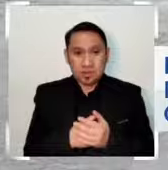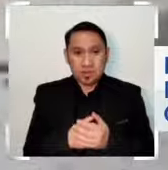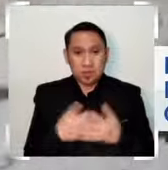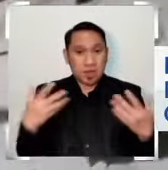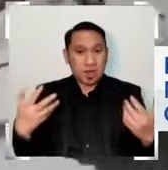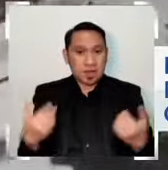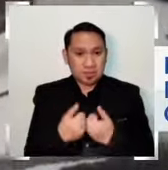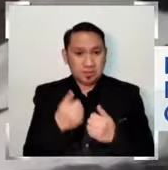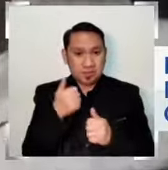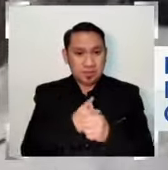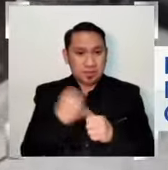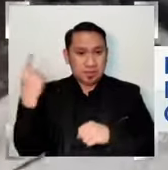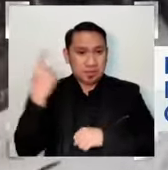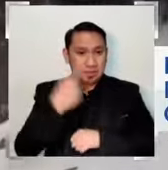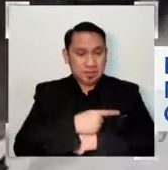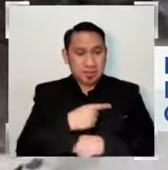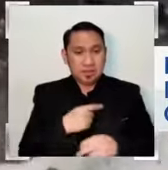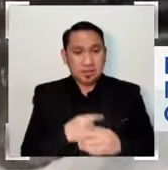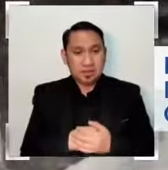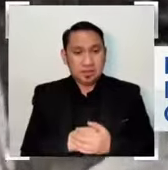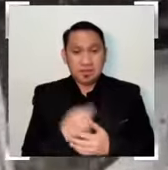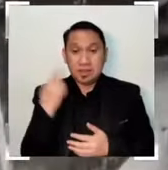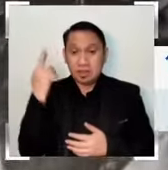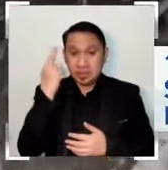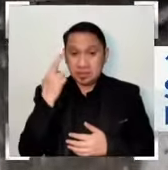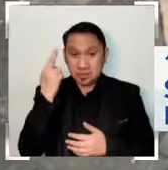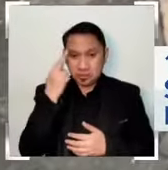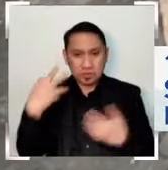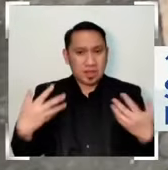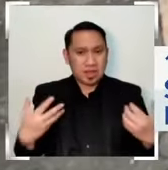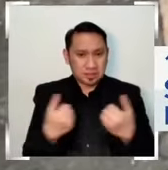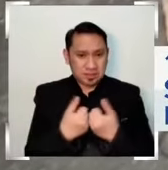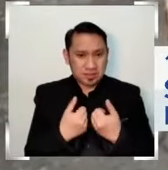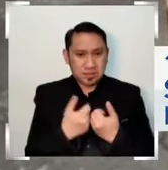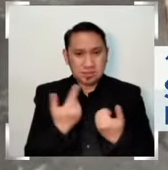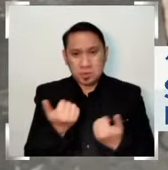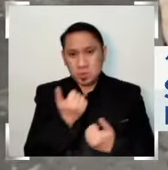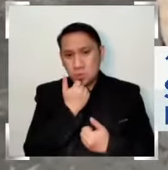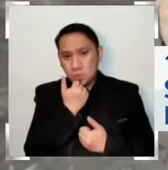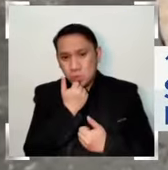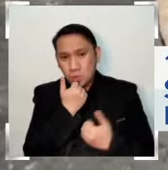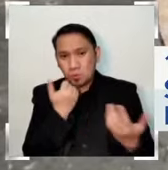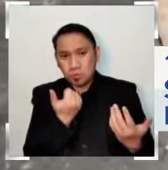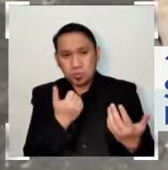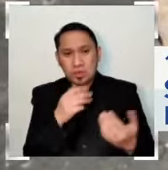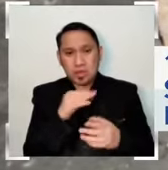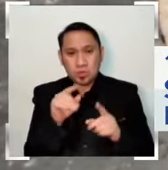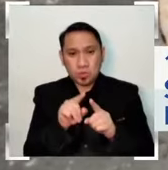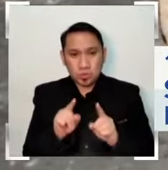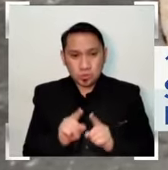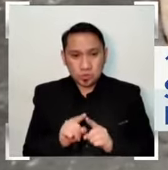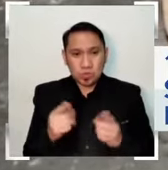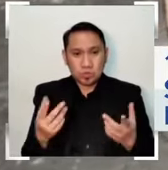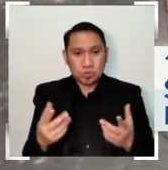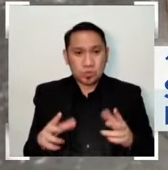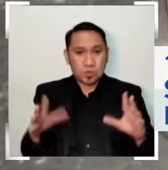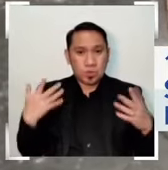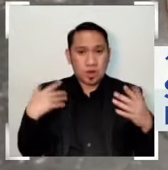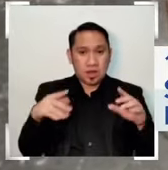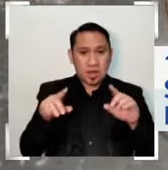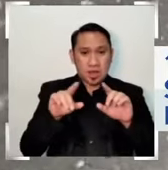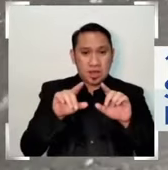araw. Nangungunang dahilan sa aksidente, human error, at nasusundan ng no accident factor o mga